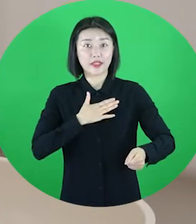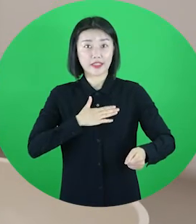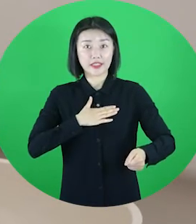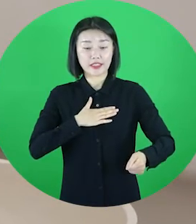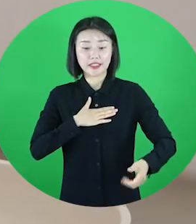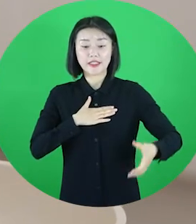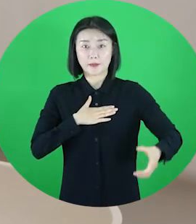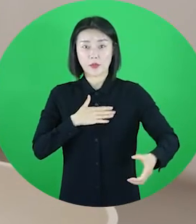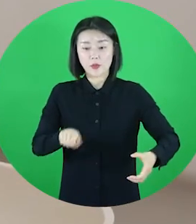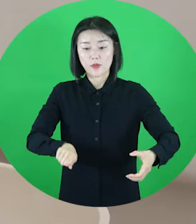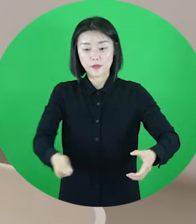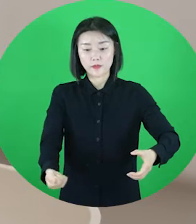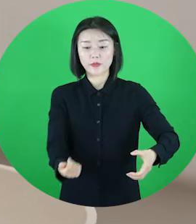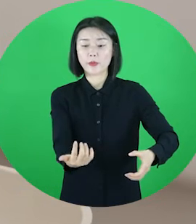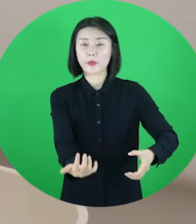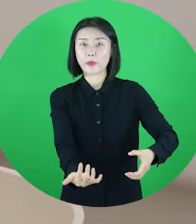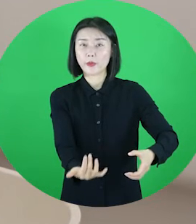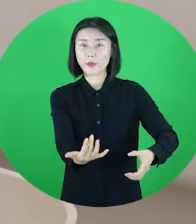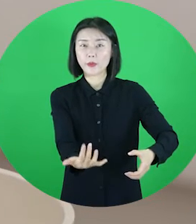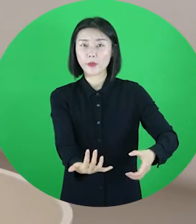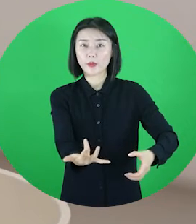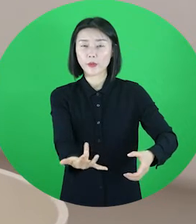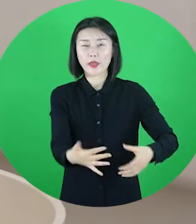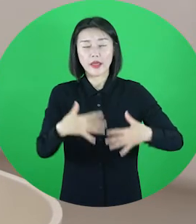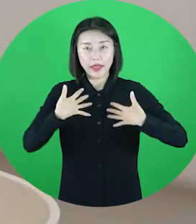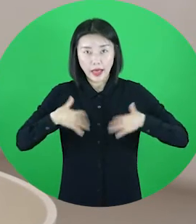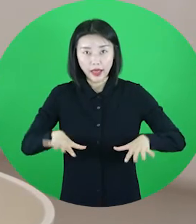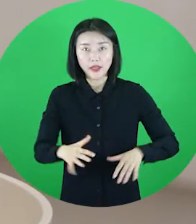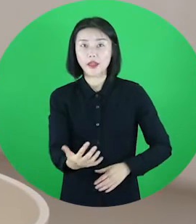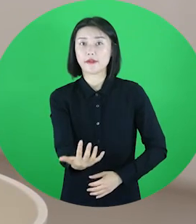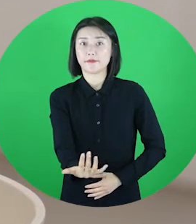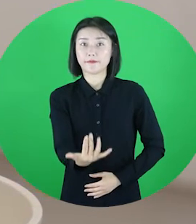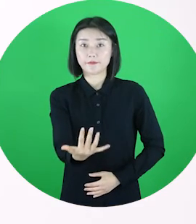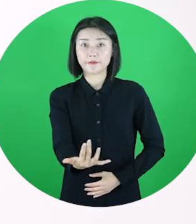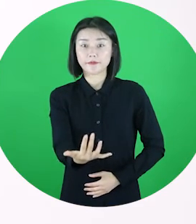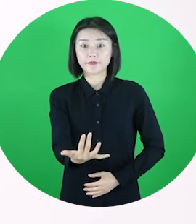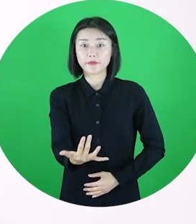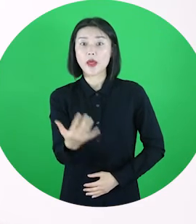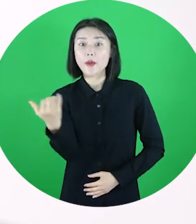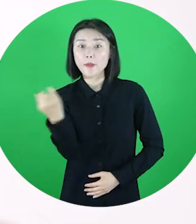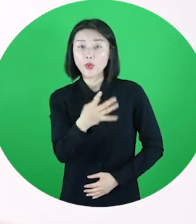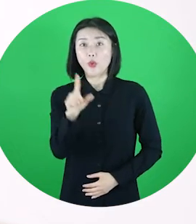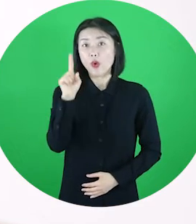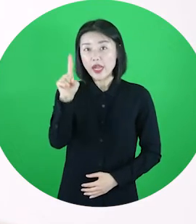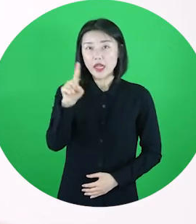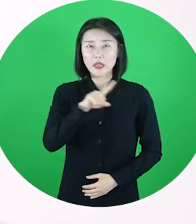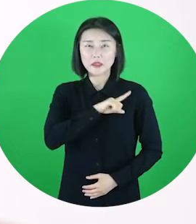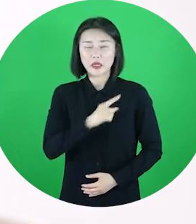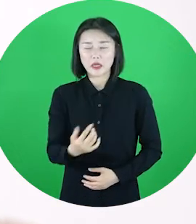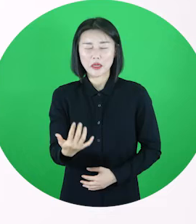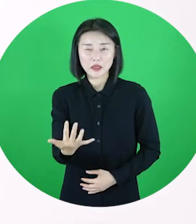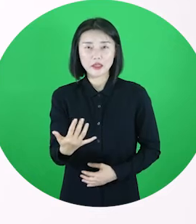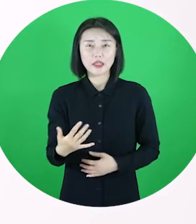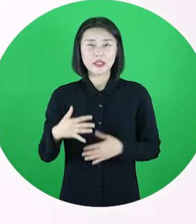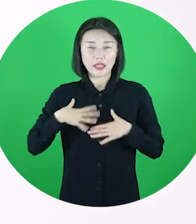가스레인지를 잘 잡고 불을 켜서 1번 불로 맞춰줍니다.